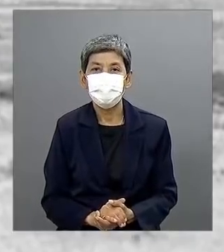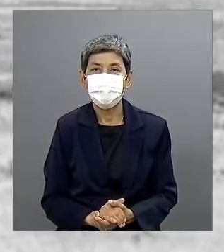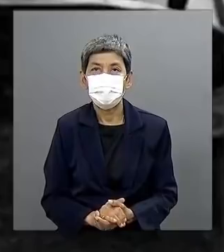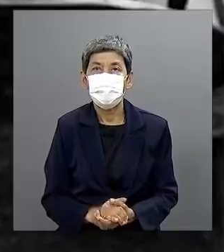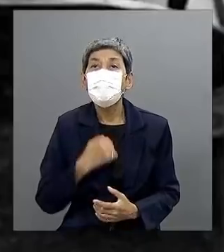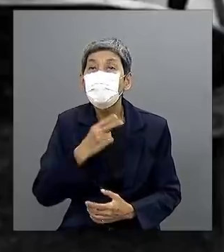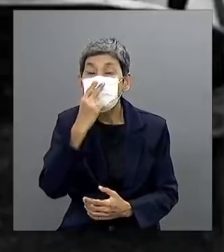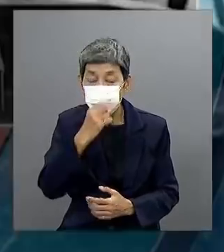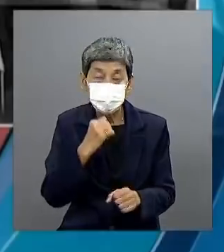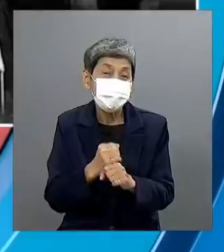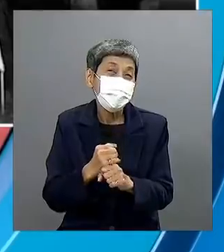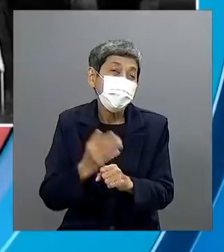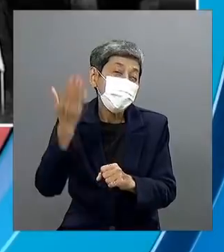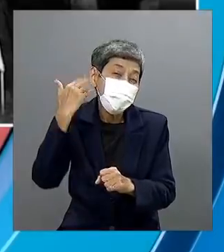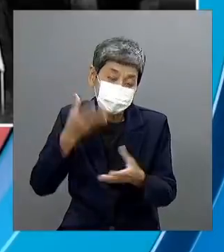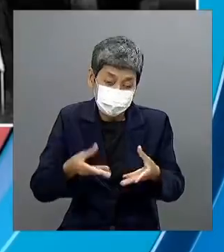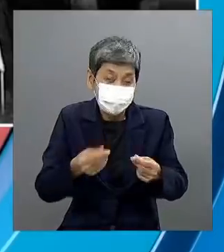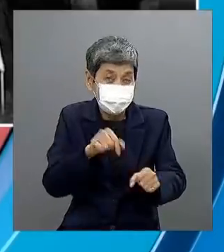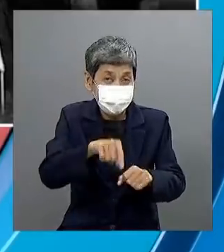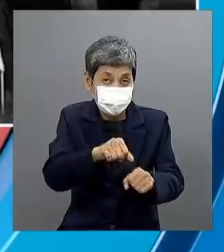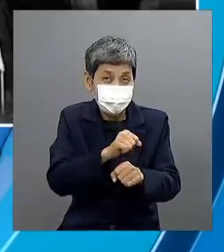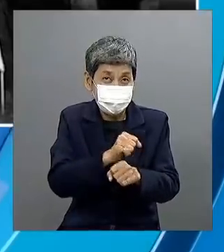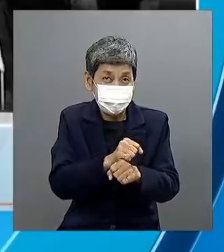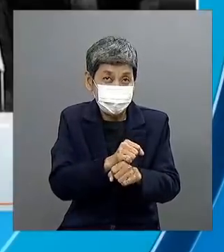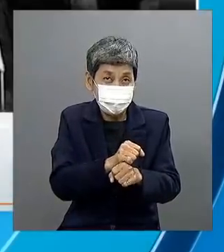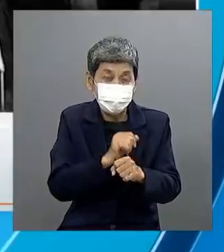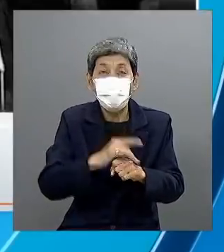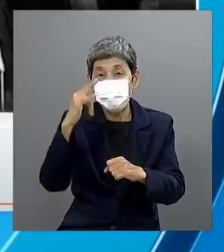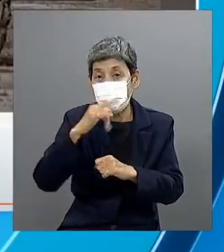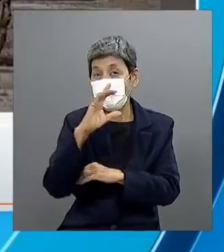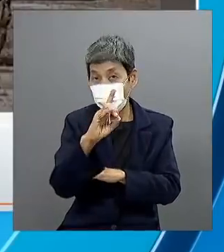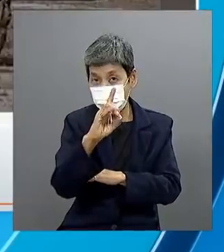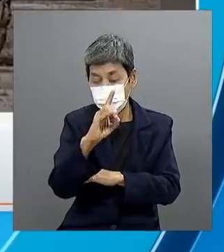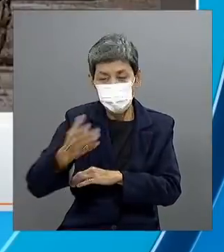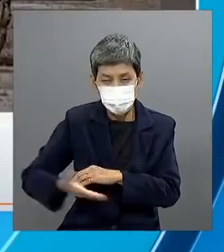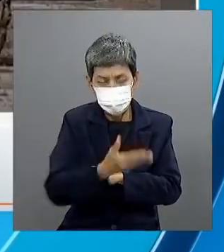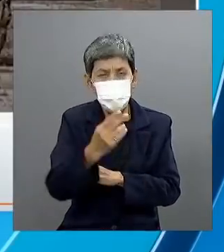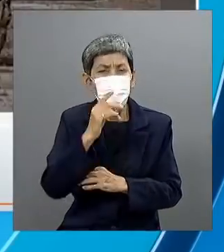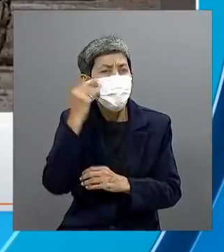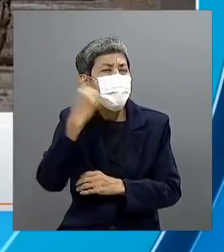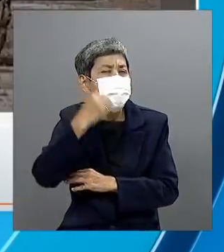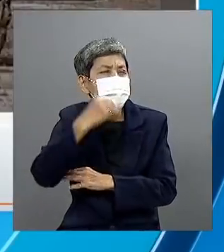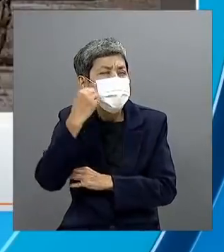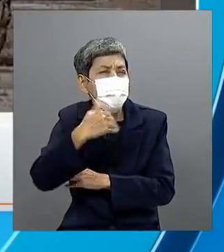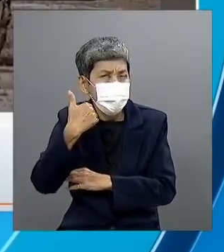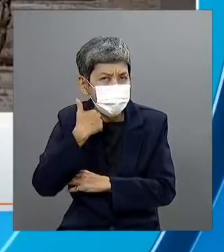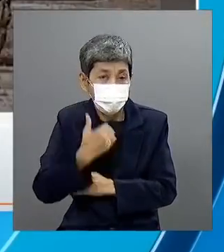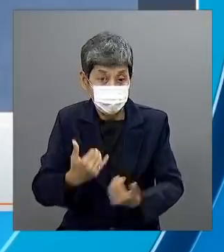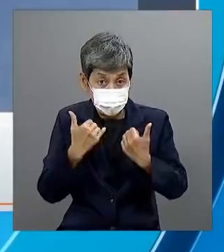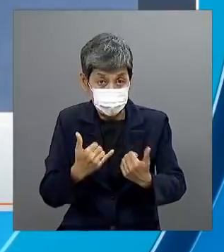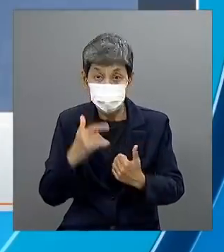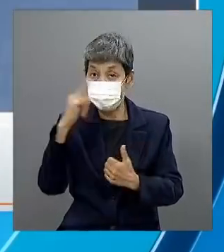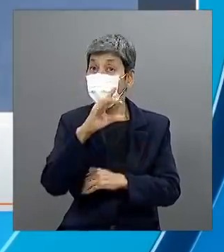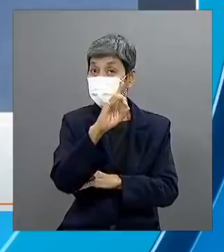าในพื้นที่นะคะในดอนเมืองเนี่ยหลายคนเนี่ยคุ้นเคยกันมาอย่างยาวนานแล้วณปัจจุบันจริงสนามบินดอนเมืองเนี่ย